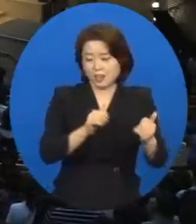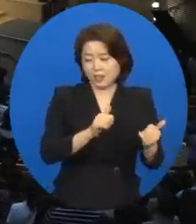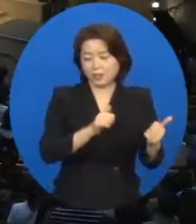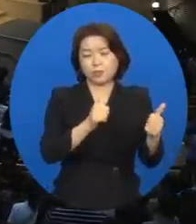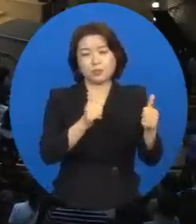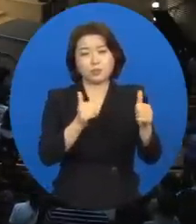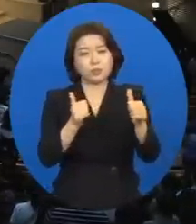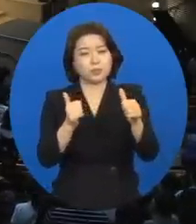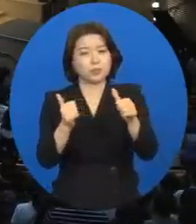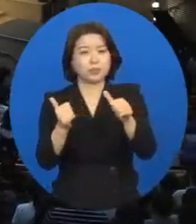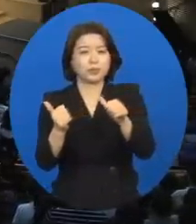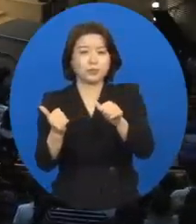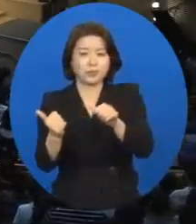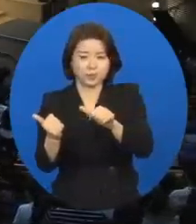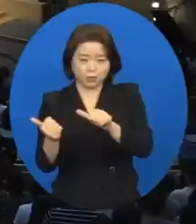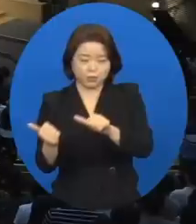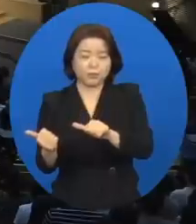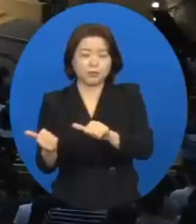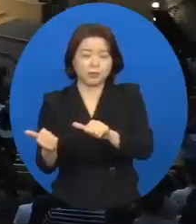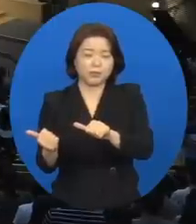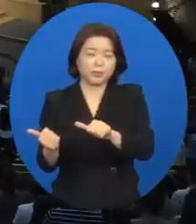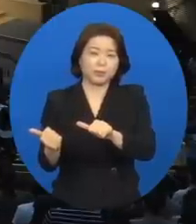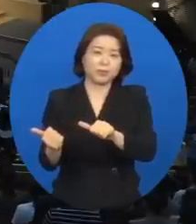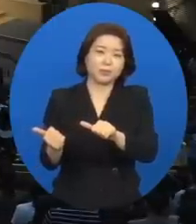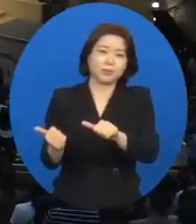나의 주